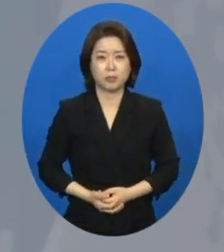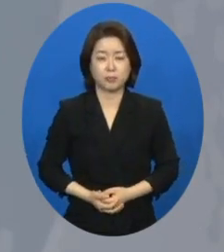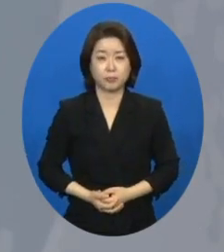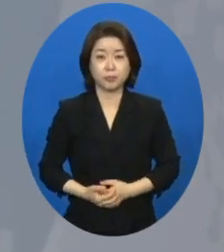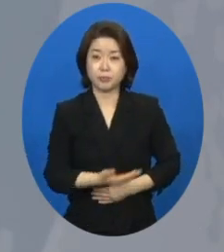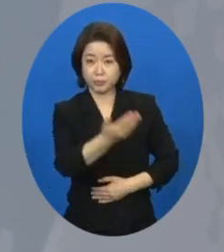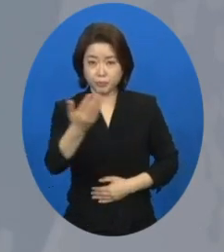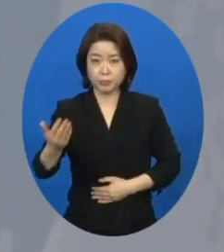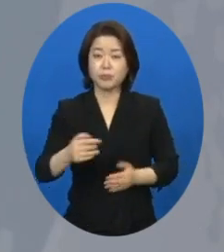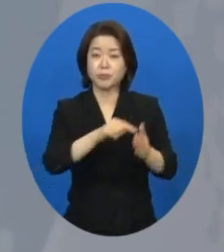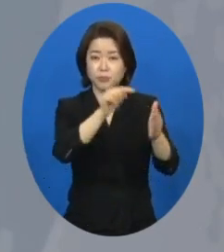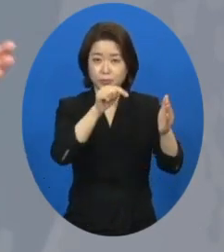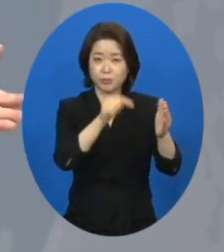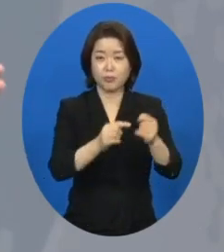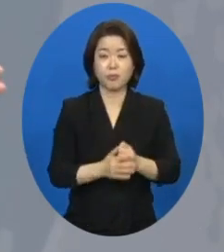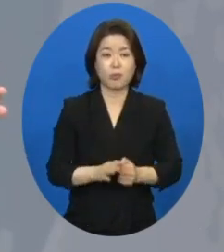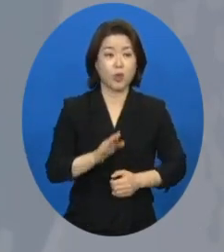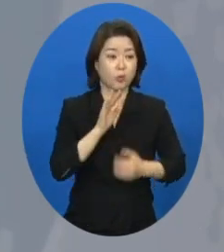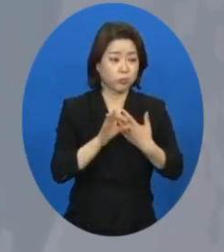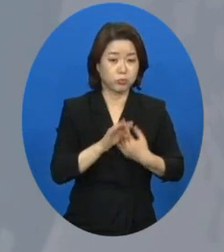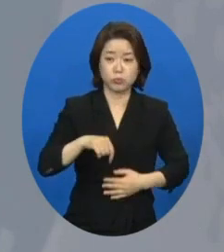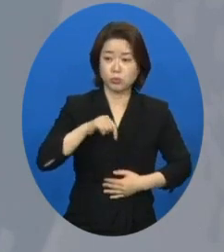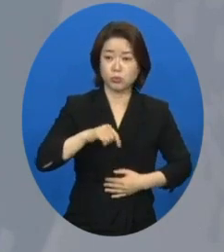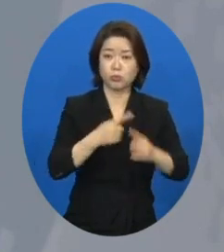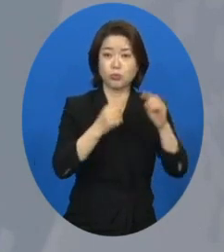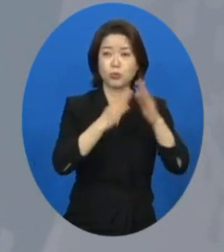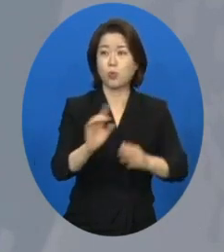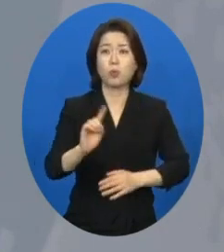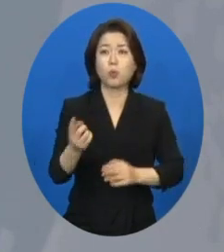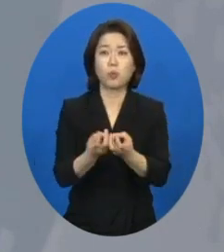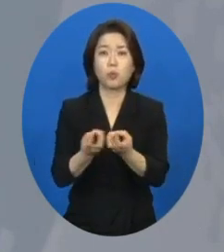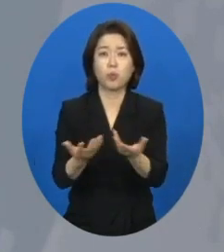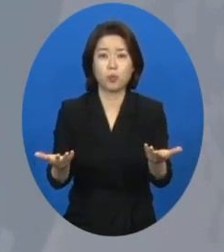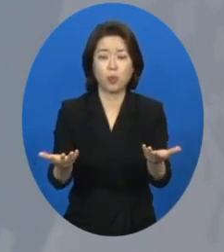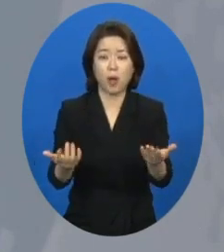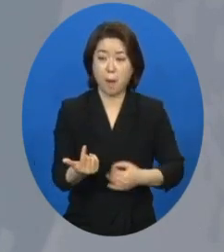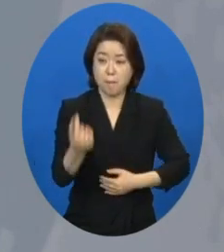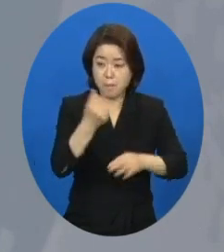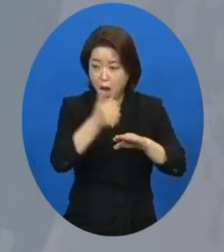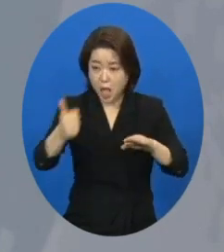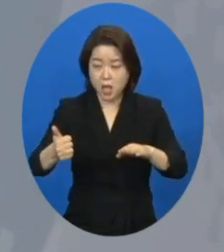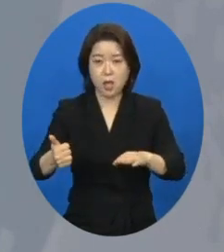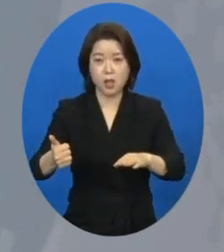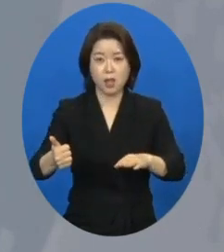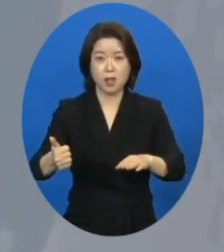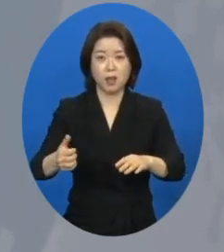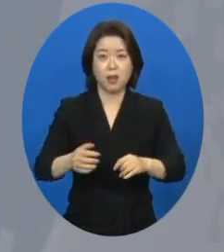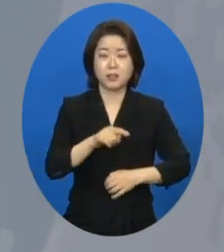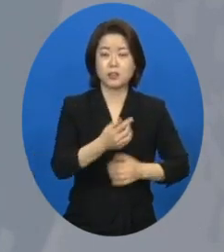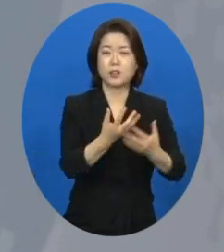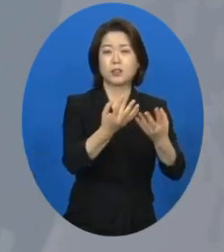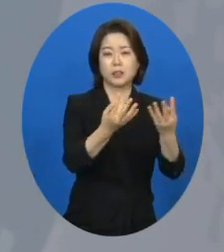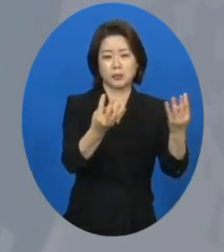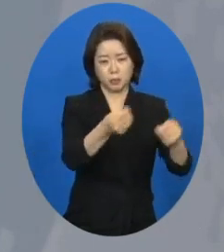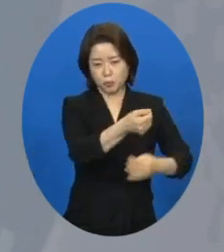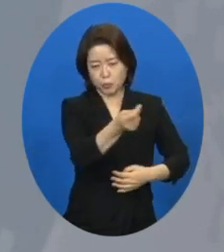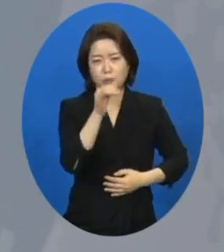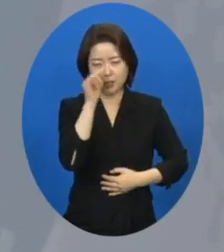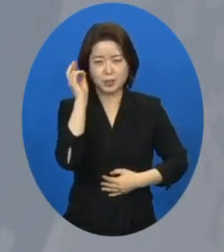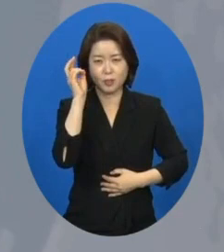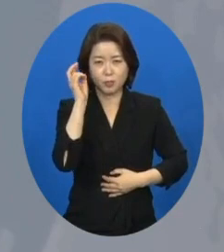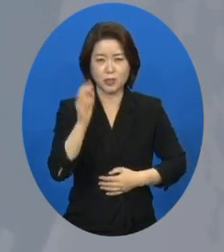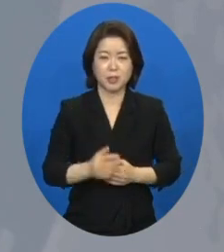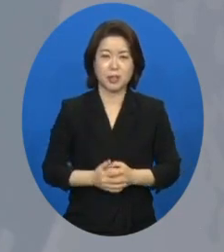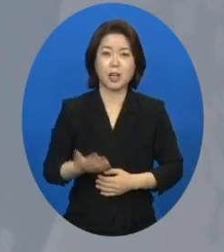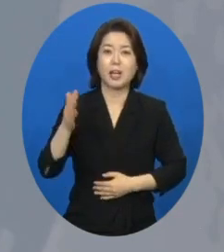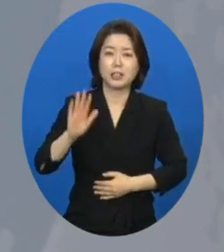여러분 중에는 그러면 선한 목자 교회는 어떻게 하려고 그렇게 빨리 은퇴를 하십니까? 그런 분들이 계실 거예요.